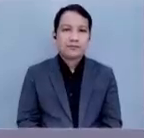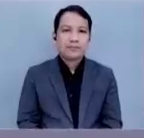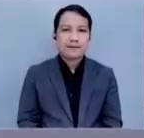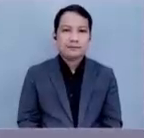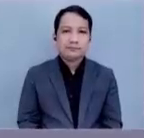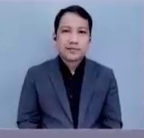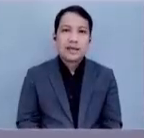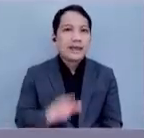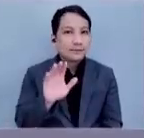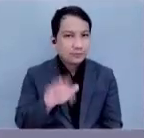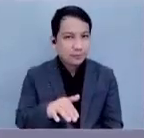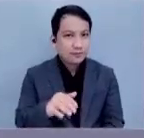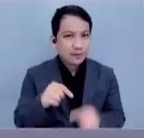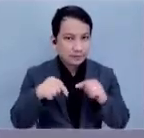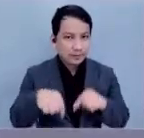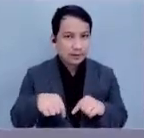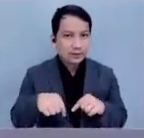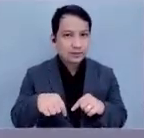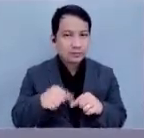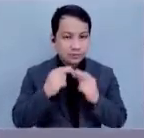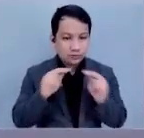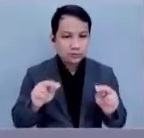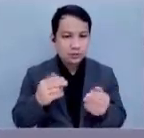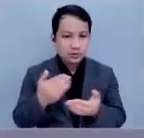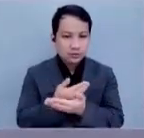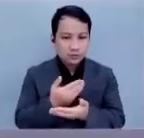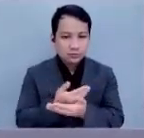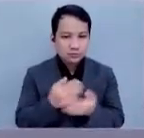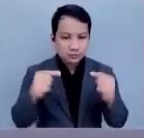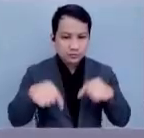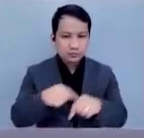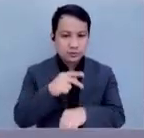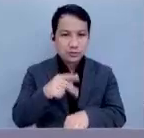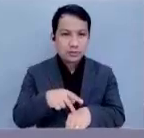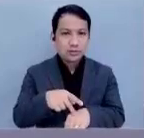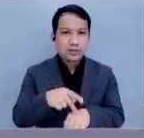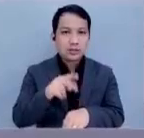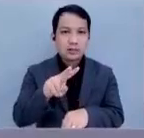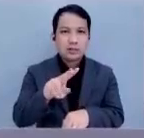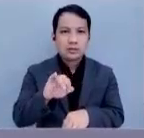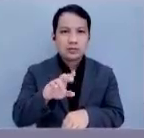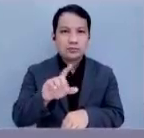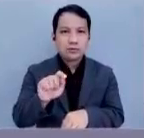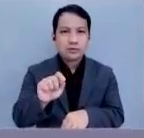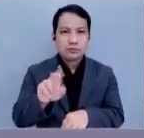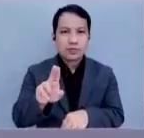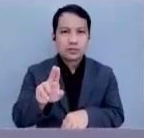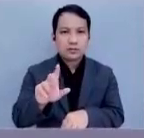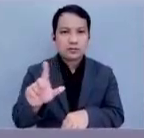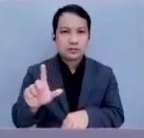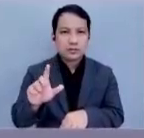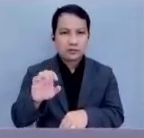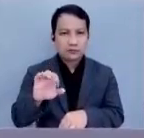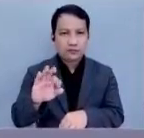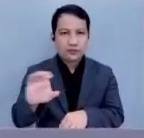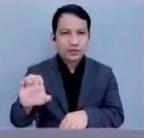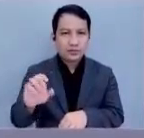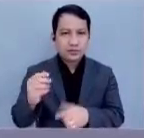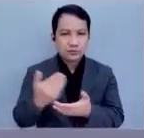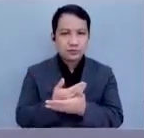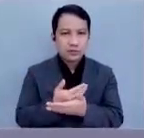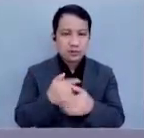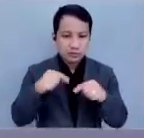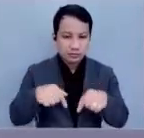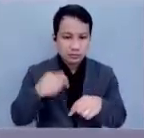Narito na sa Pilipinas ang bagong virtual effects studio na Parallax Studio. Isushoot dito ang bagong Korean